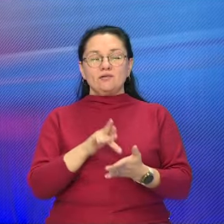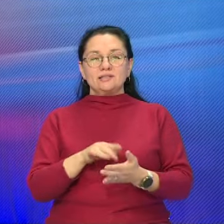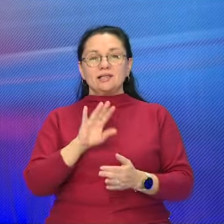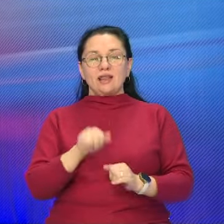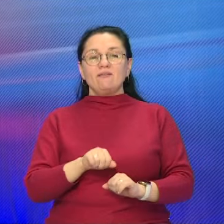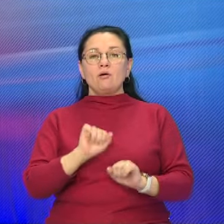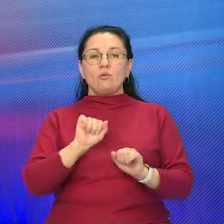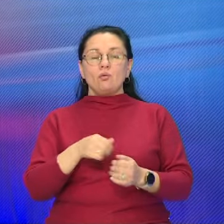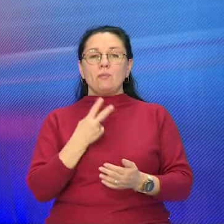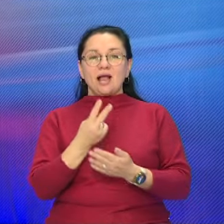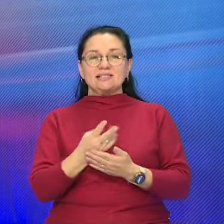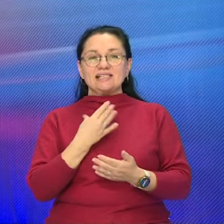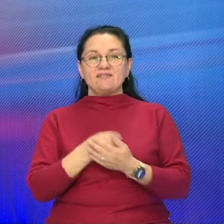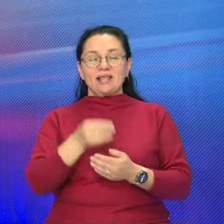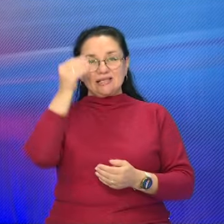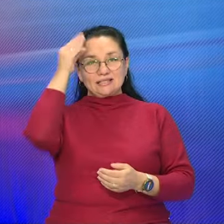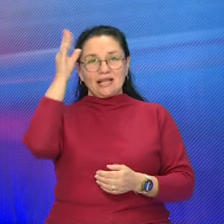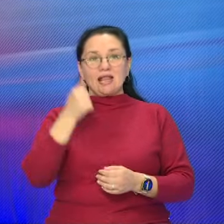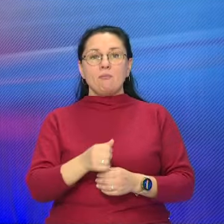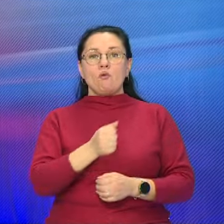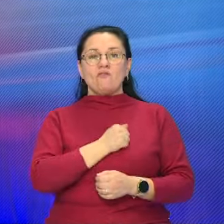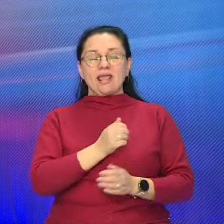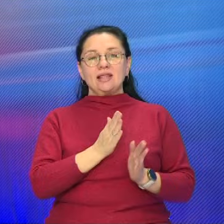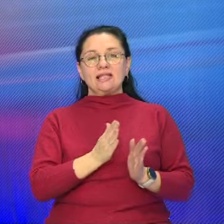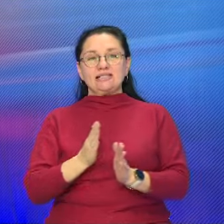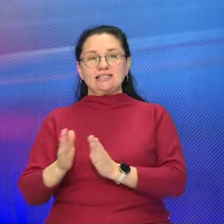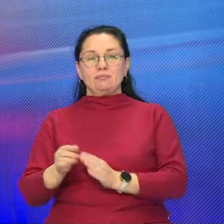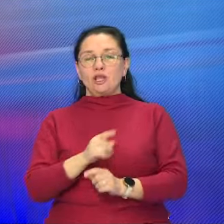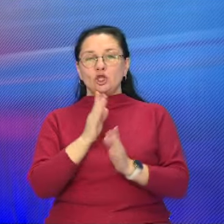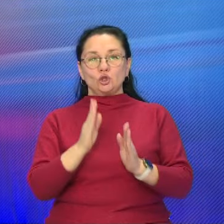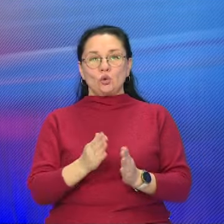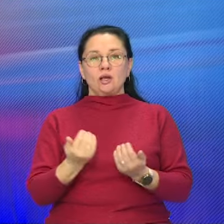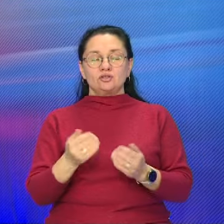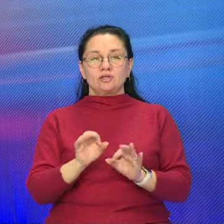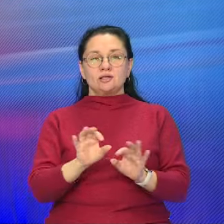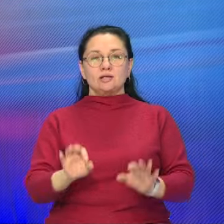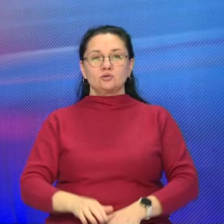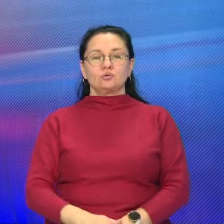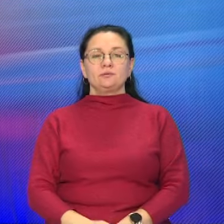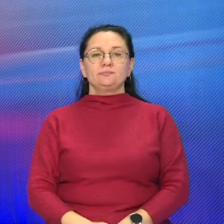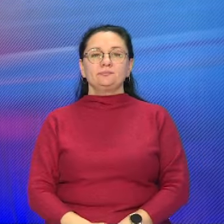удосконалить свои веды и умения по военных дисциплинах и не только. Татьяна Грышук расскажет.